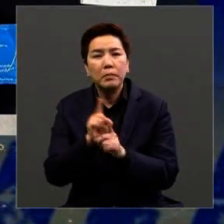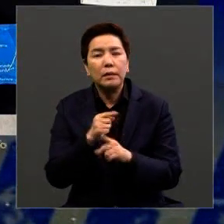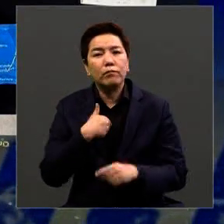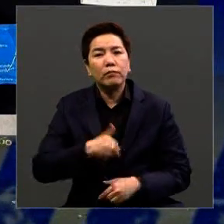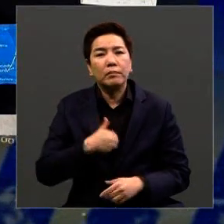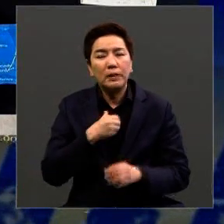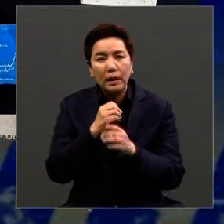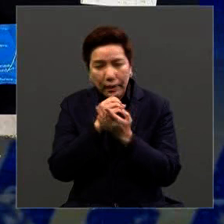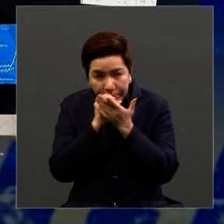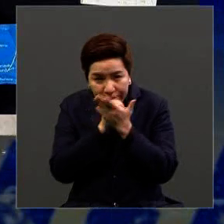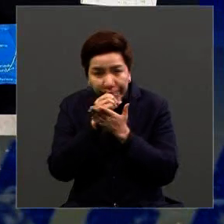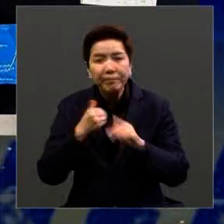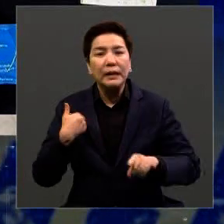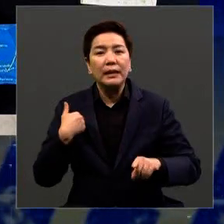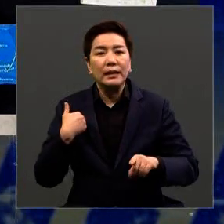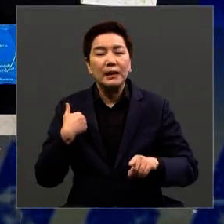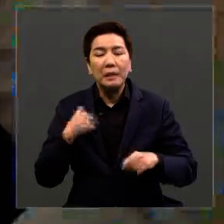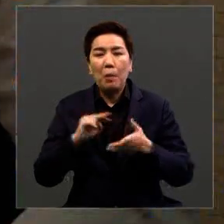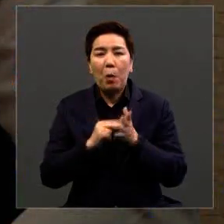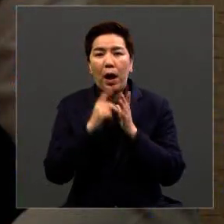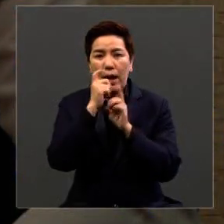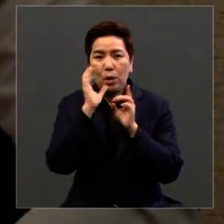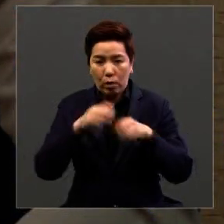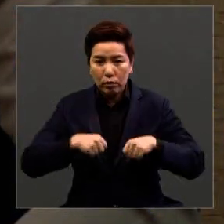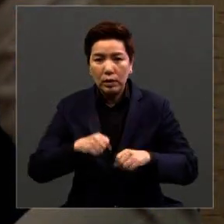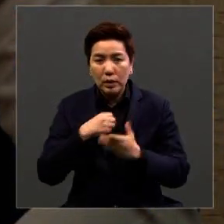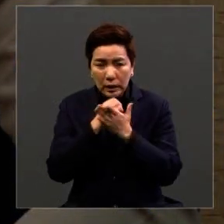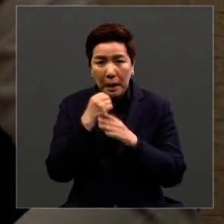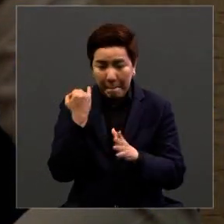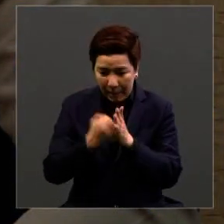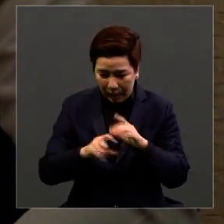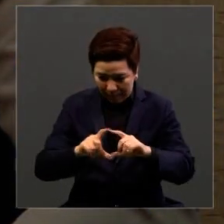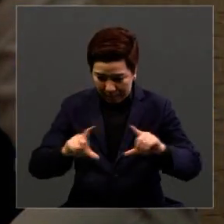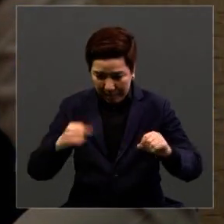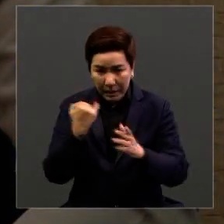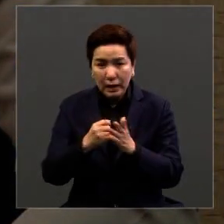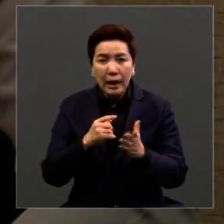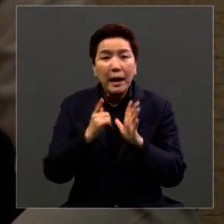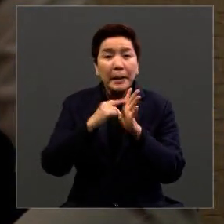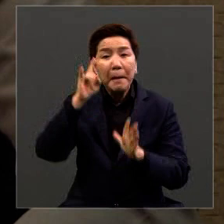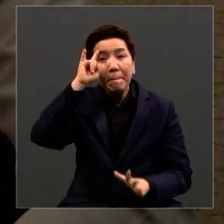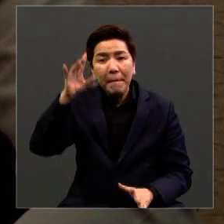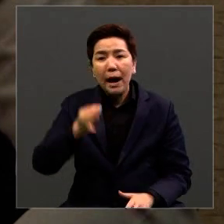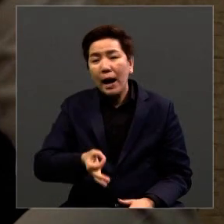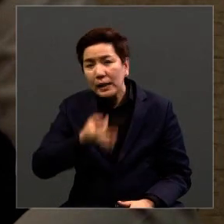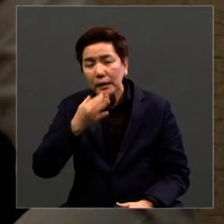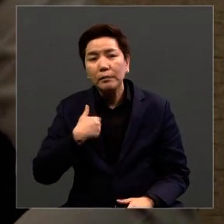สพดังนั้นเนี่ยมันก็จะเป็นอันตรายต่อผู้โดยสารขับรถผิดเพศไม่พอยังเสพยาบ้าก่อนมาขับอีก